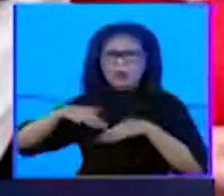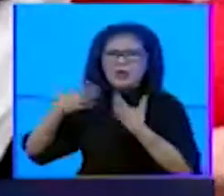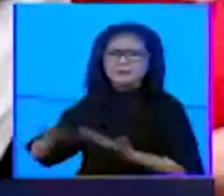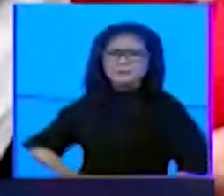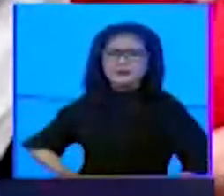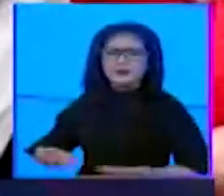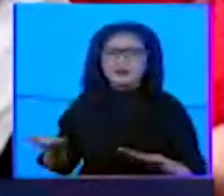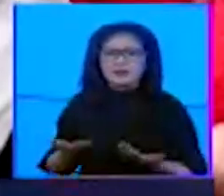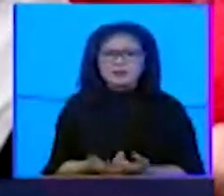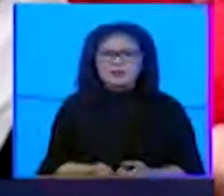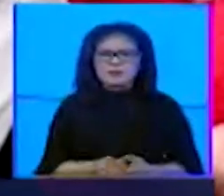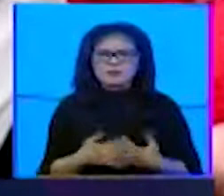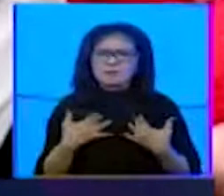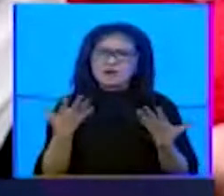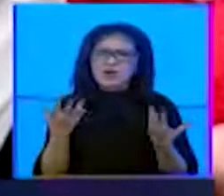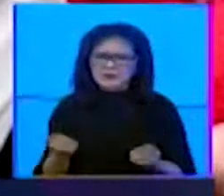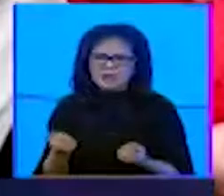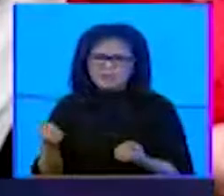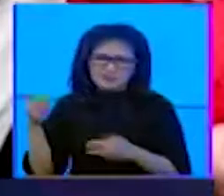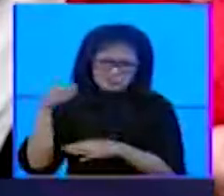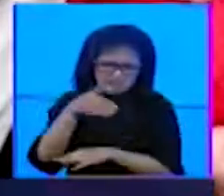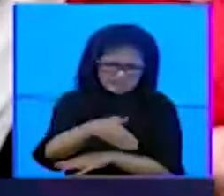mencapai TKP tersebut dengan membawa